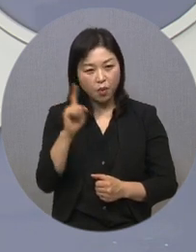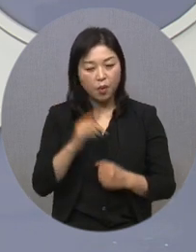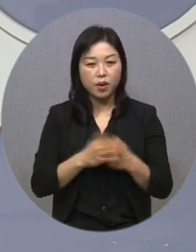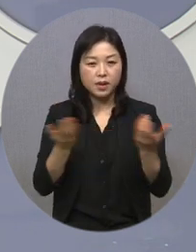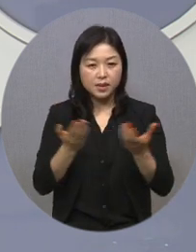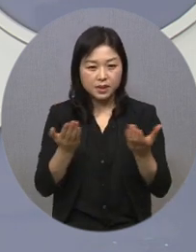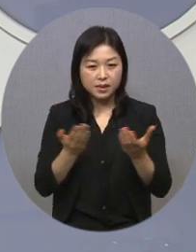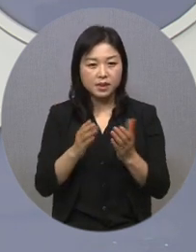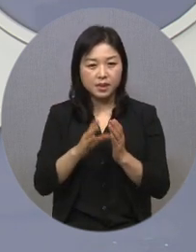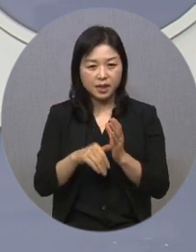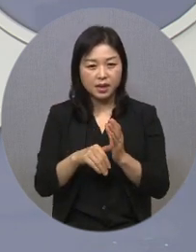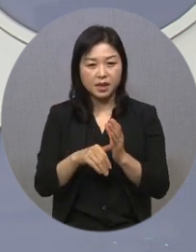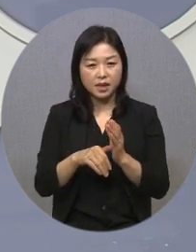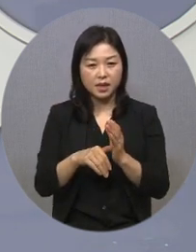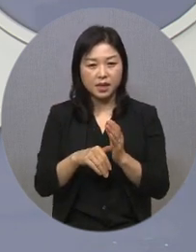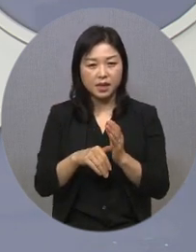하면서